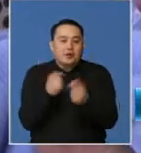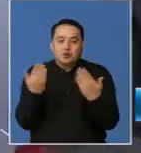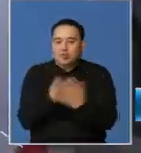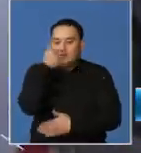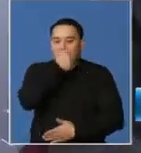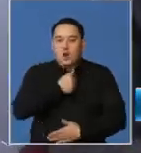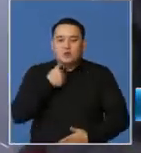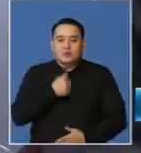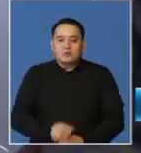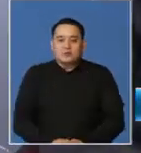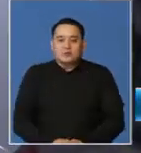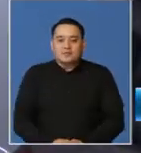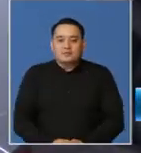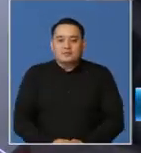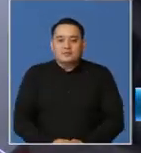Новый год.